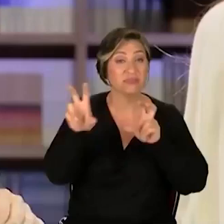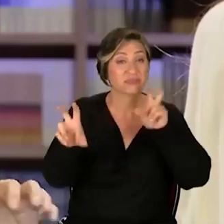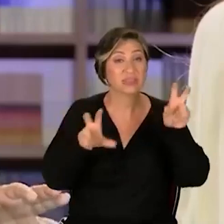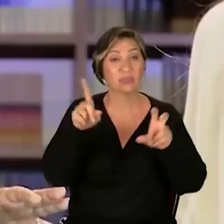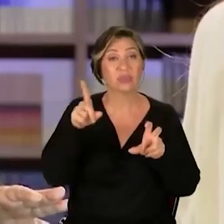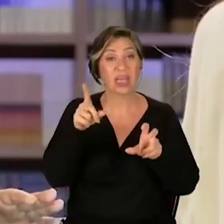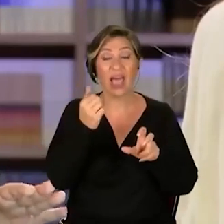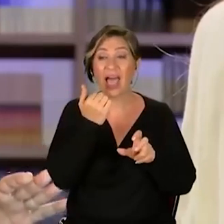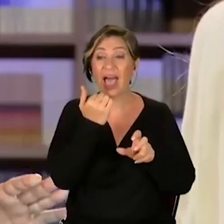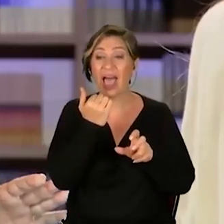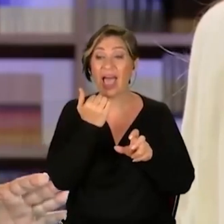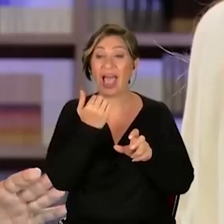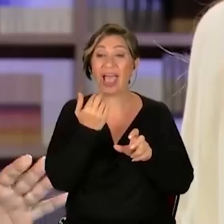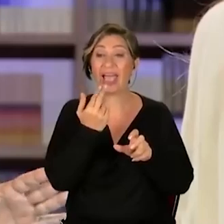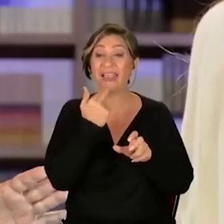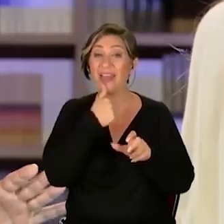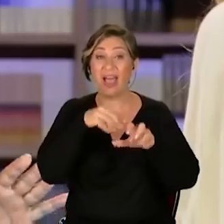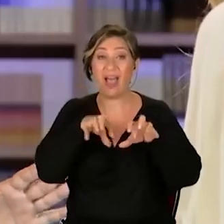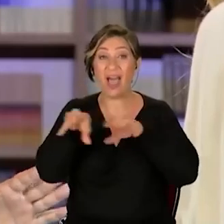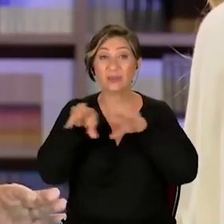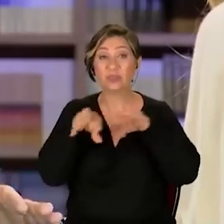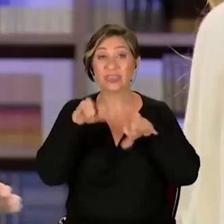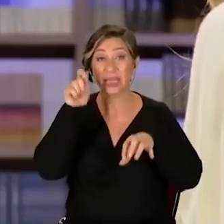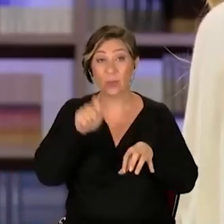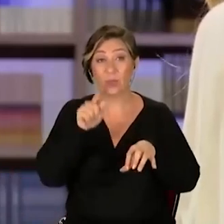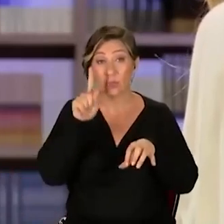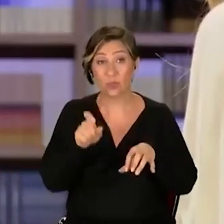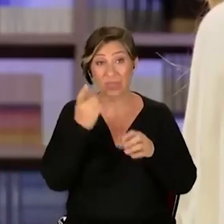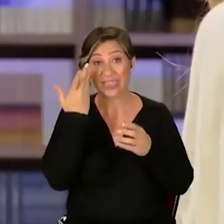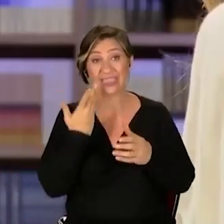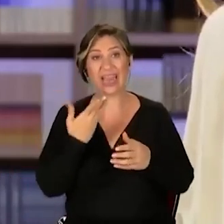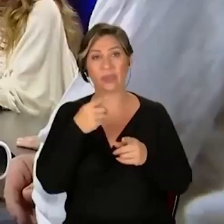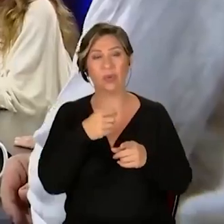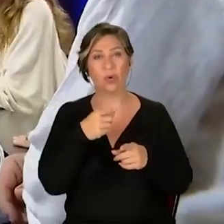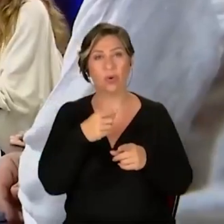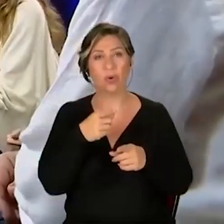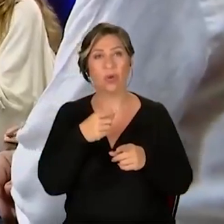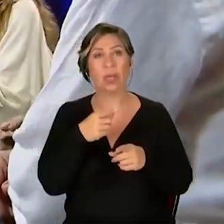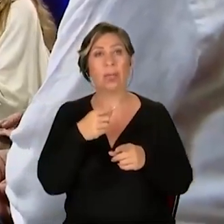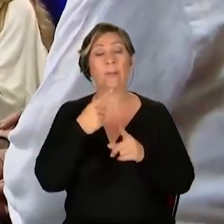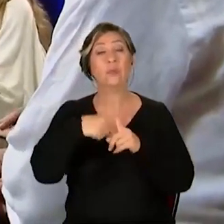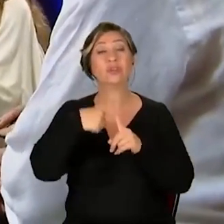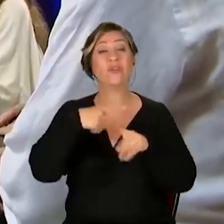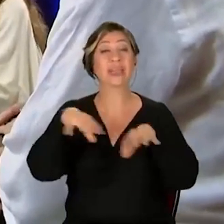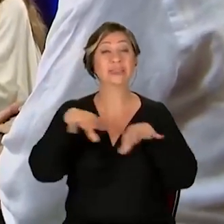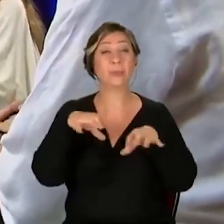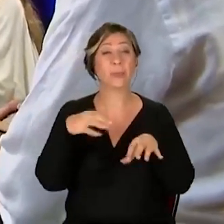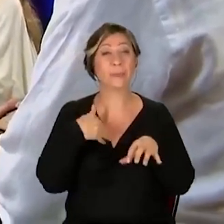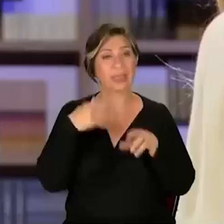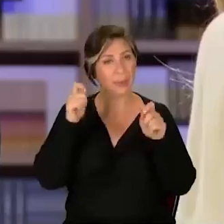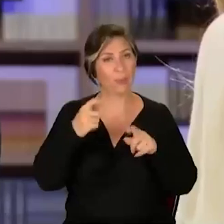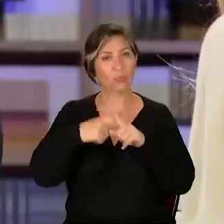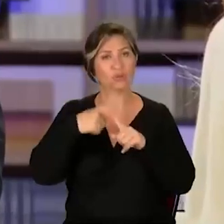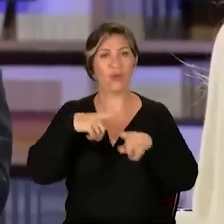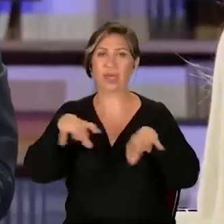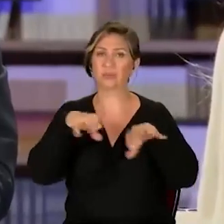bunlar cinsel ayrımcılık yapıyorlar mı diye seyrediyor bizi. Ben yani yaparım. Ne yapsak, ne yapsak ben de pozitif